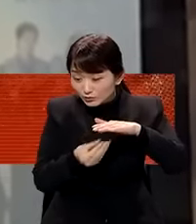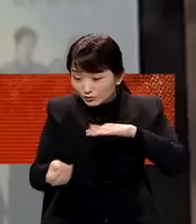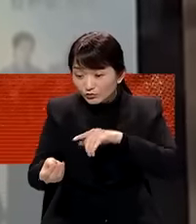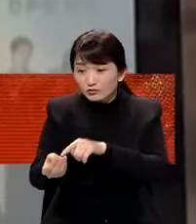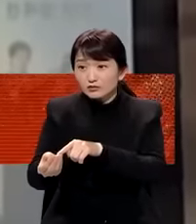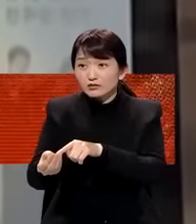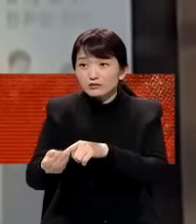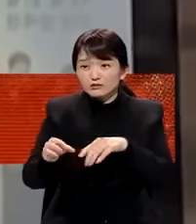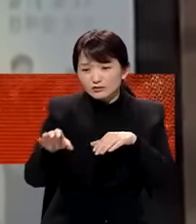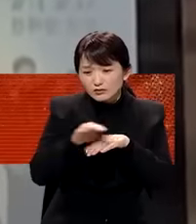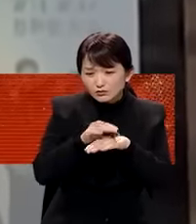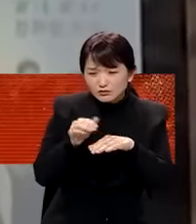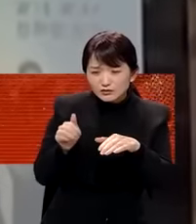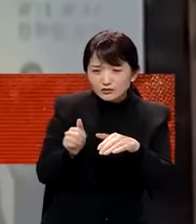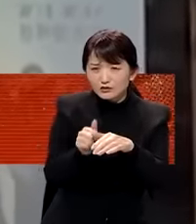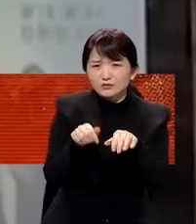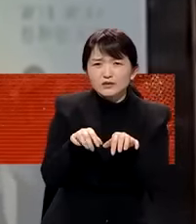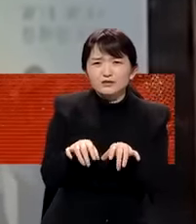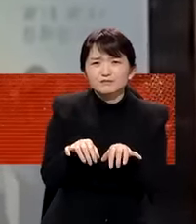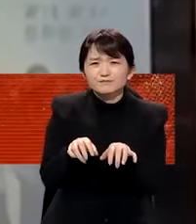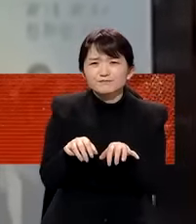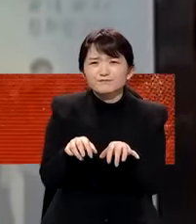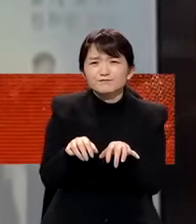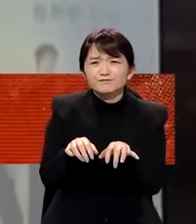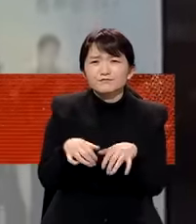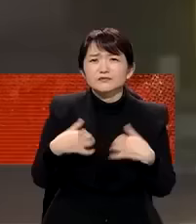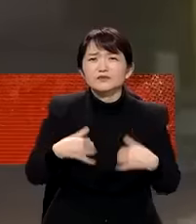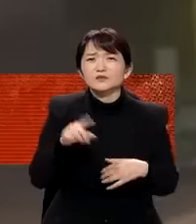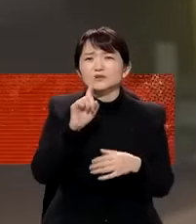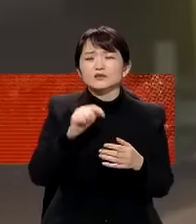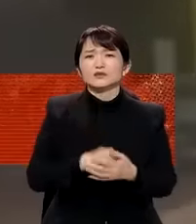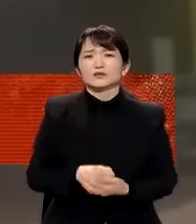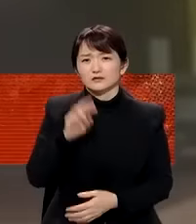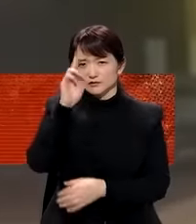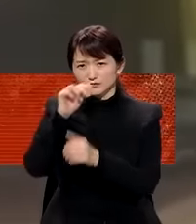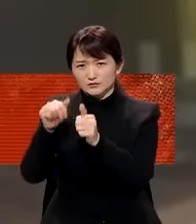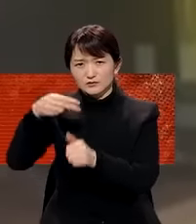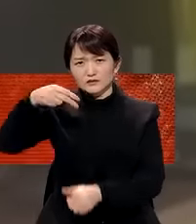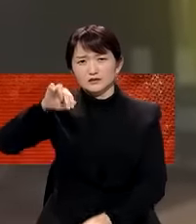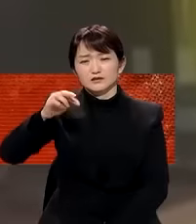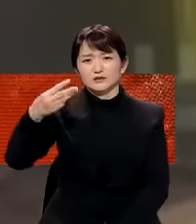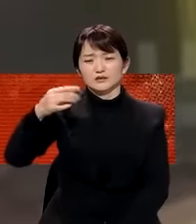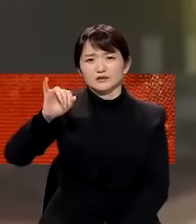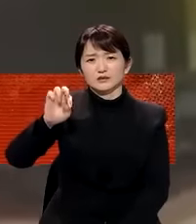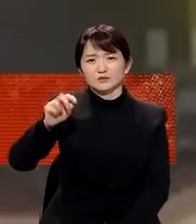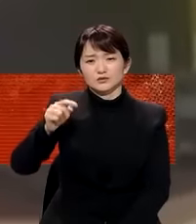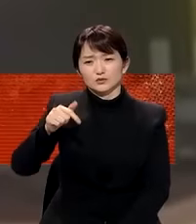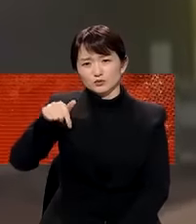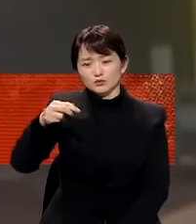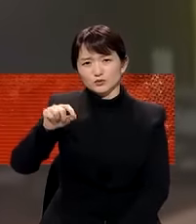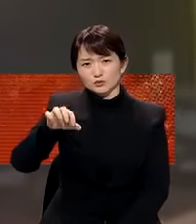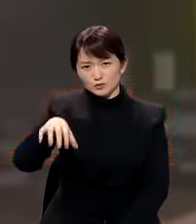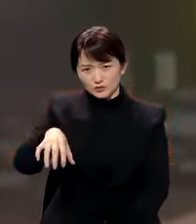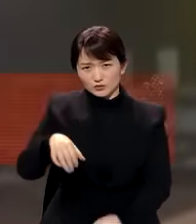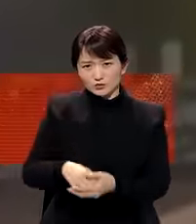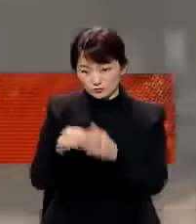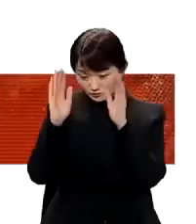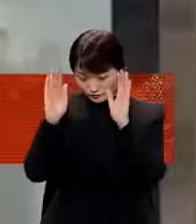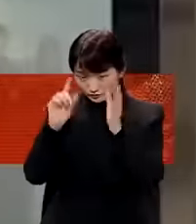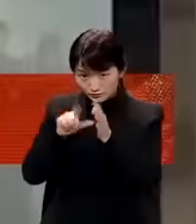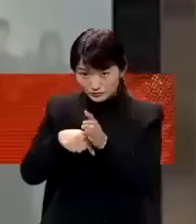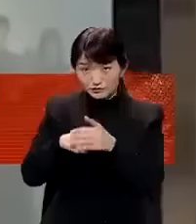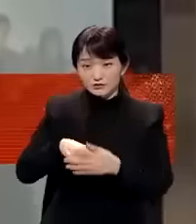진짜 왜 저러고 살까요 솔직히 우리 박지 변호사님도 실림동 고시원에서 공부하실 때 아무리 스타크래프트에 탐닉하라